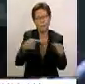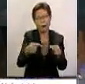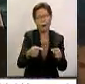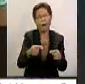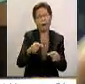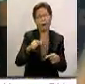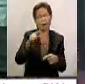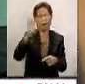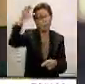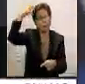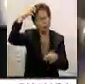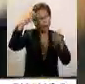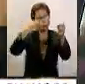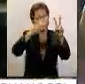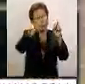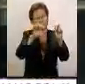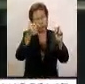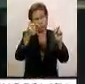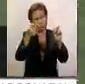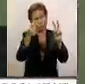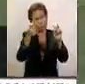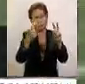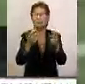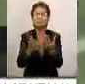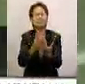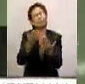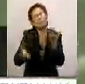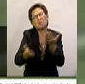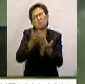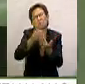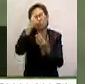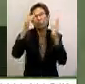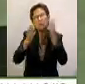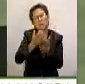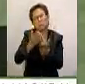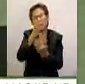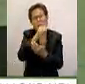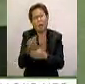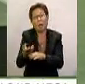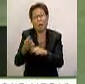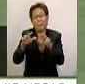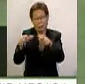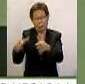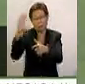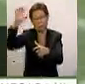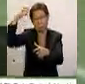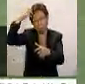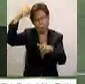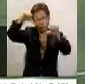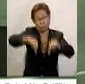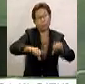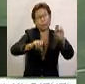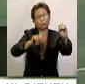menentang Laos pada 12 November nanti mungkin bukan tugas yang terlalu sukar untuk Harimau Malaya. Ditambah pasukan tersebut tewas